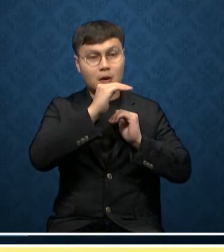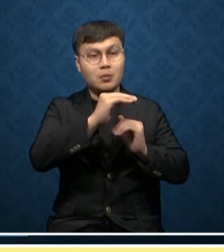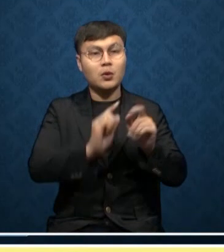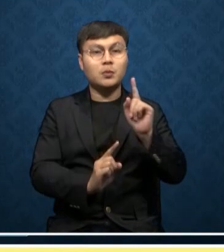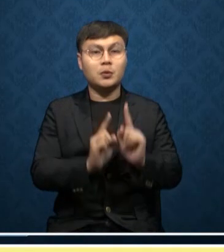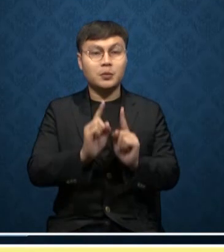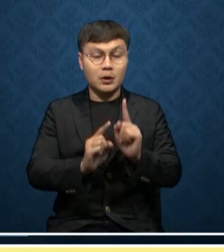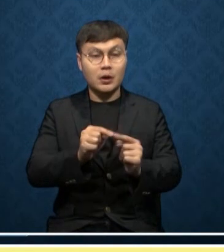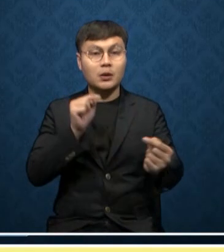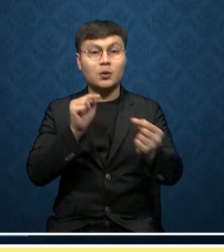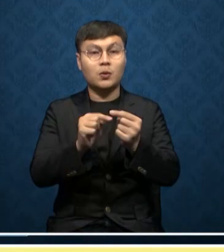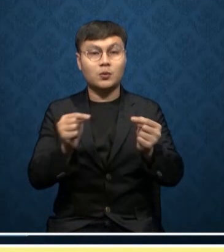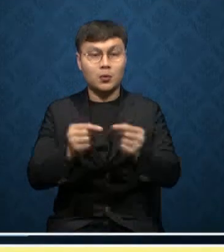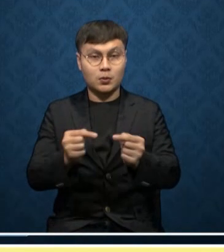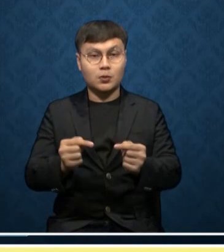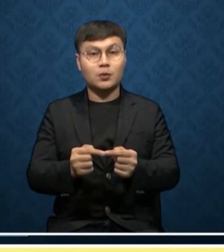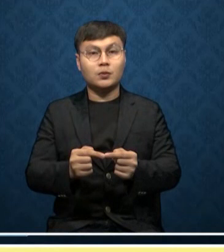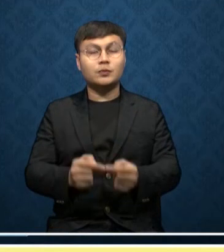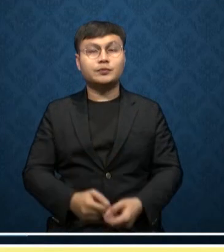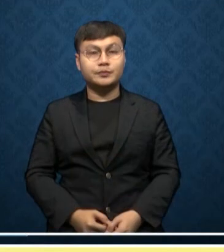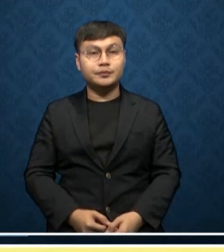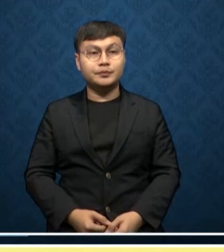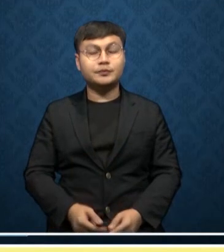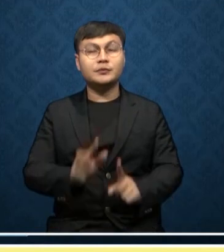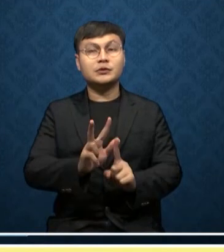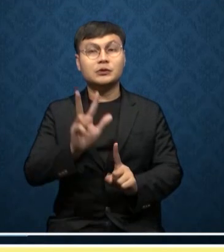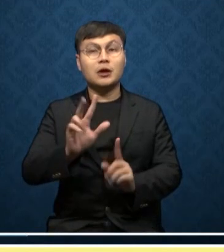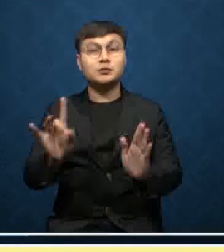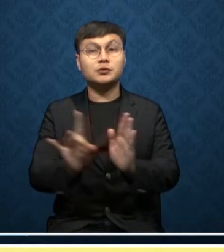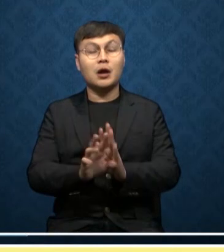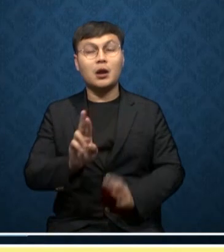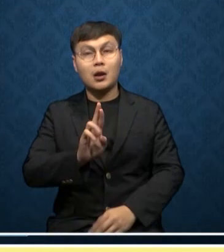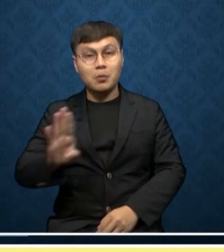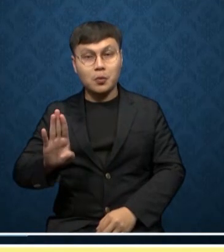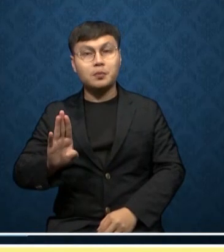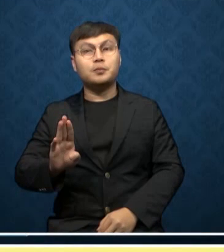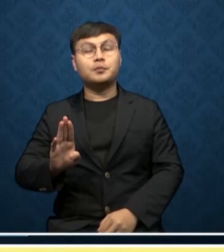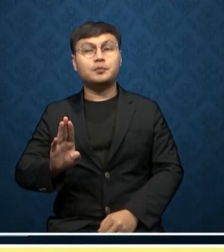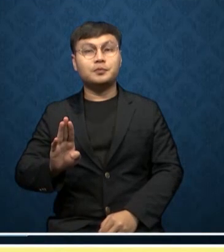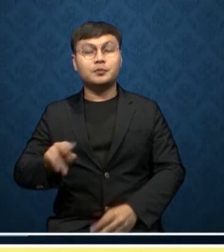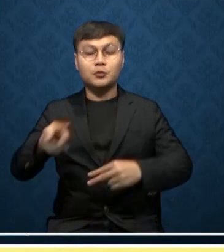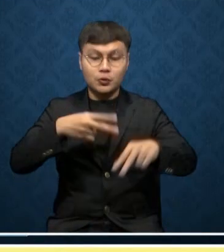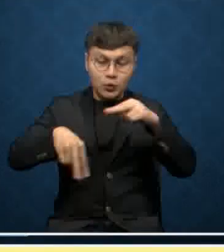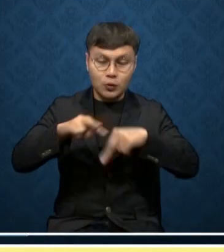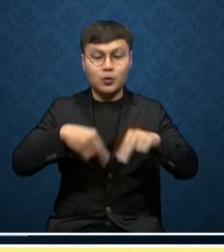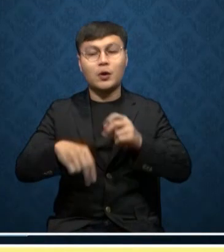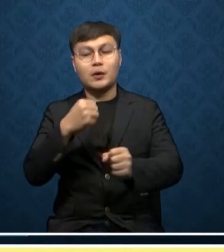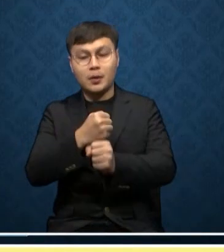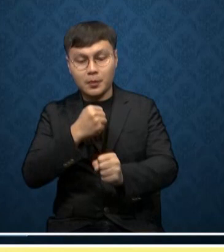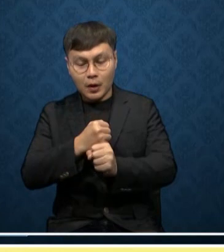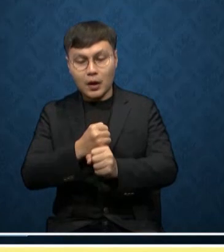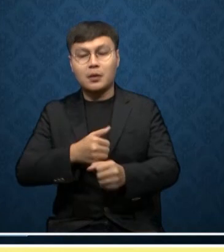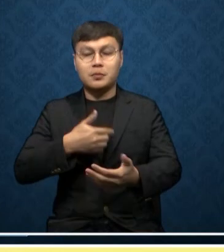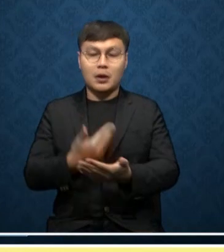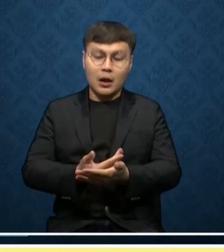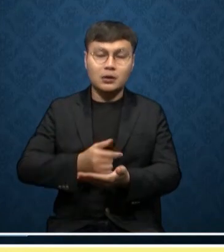สัมฤทธิ์อย่างเหมาะสมข้อ 3ข้อสุดท้ายครับควรสร้างระบบการติดตามตรวจสอบการดำเนินการการใช้จ่าย